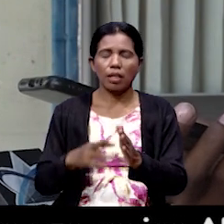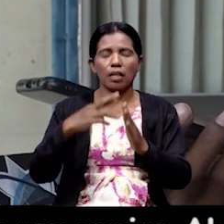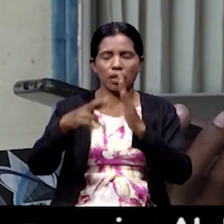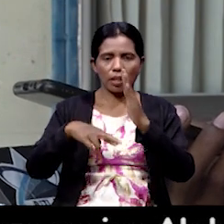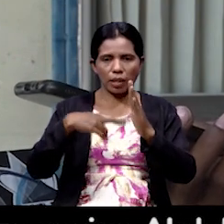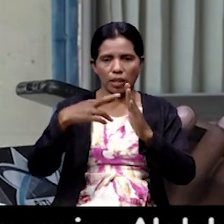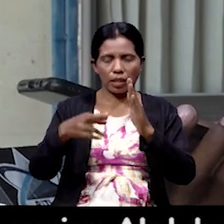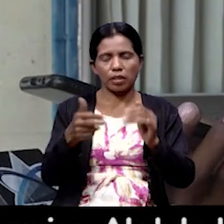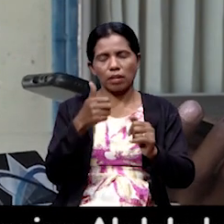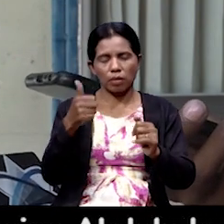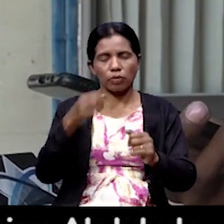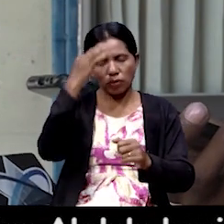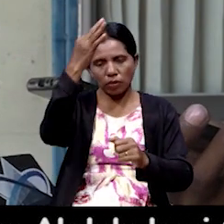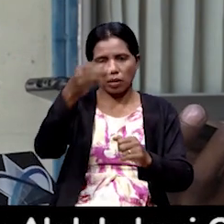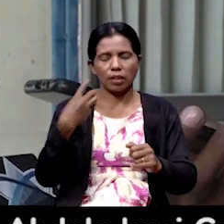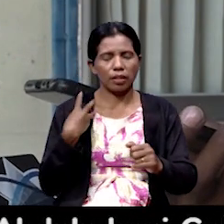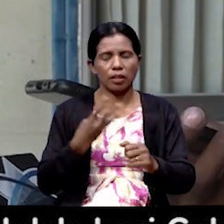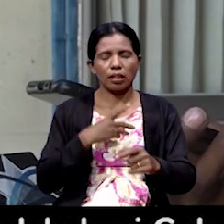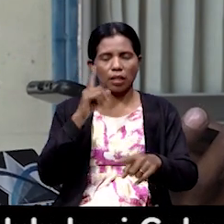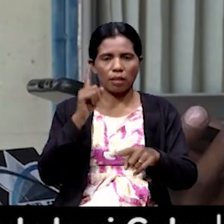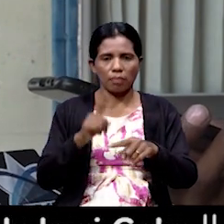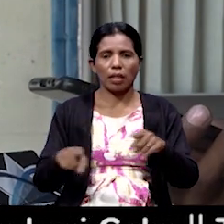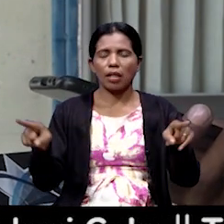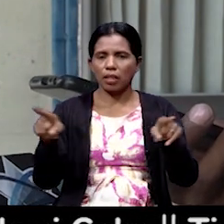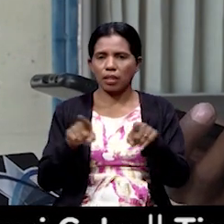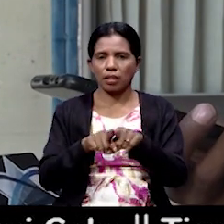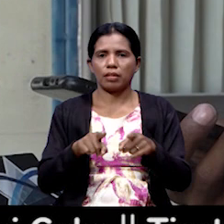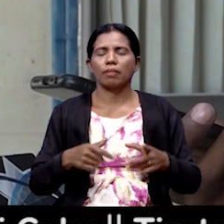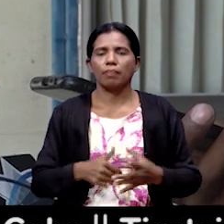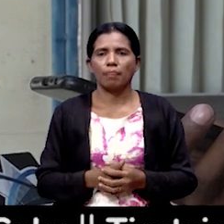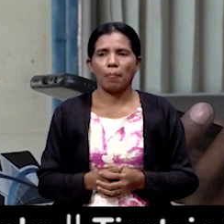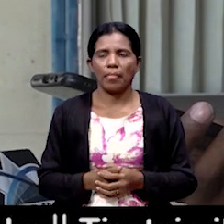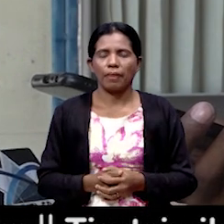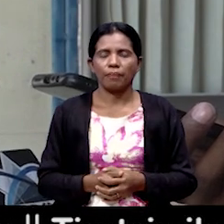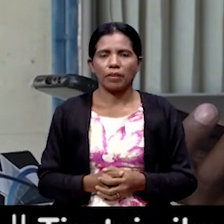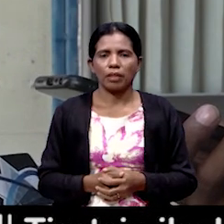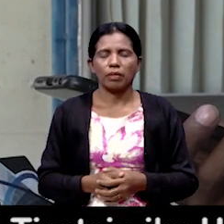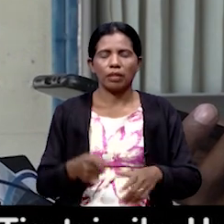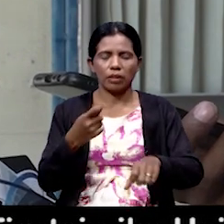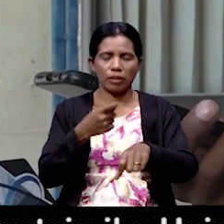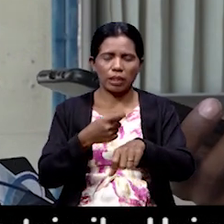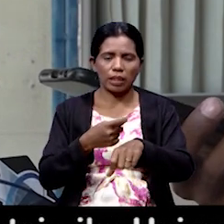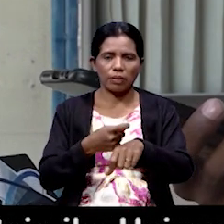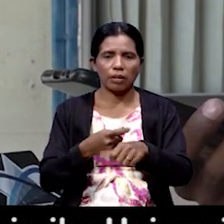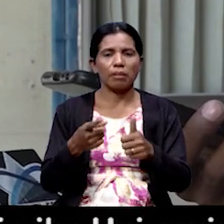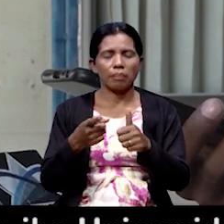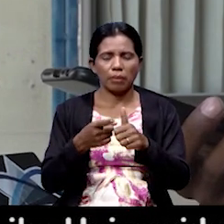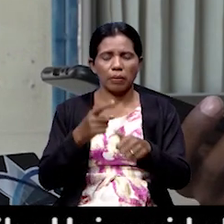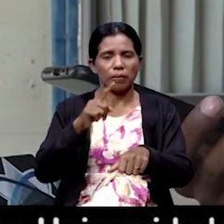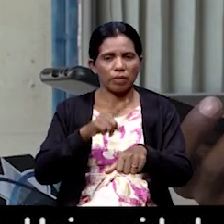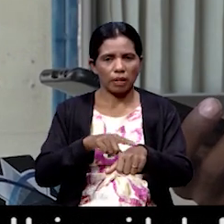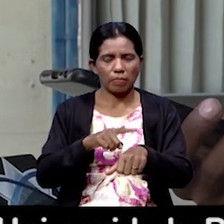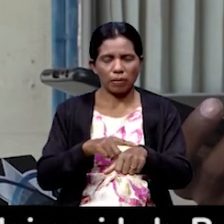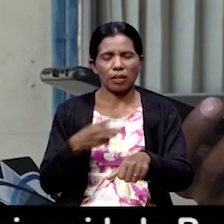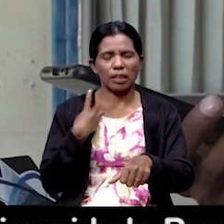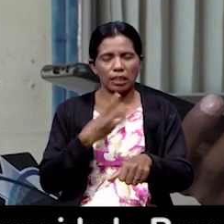para abang bayru italalika anas foi in primera vez ne kan confusion para ko itu